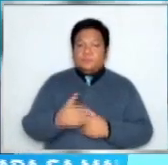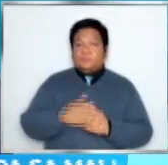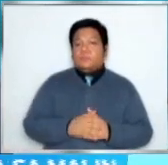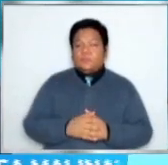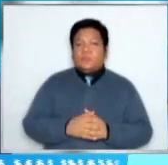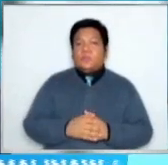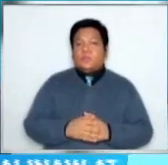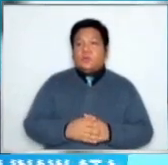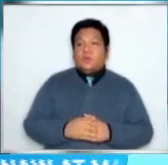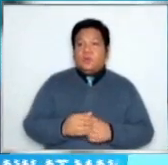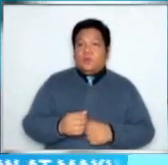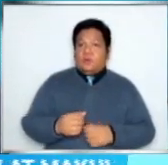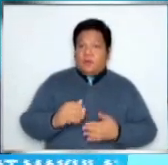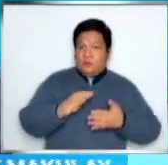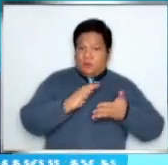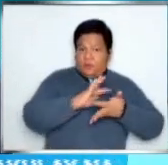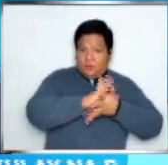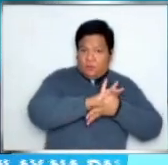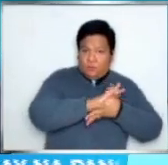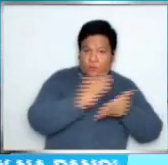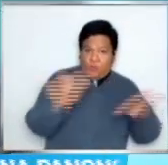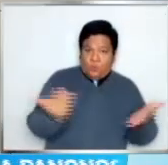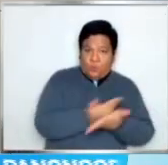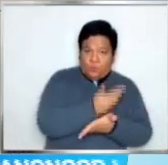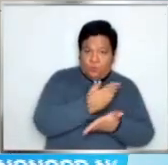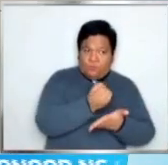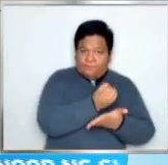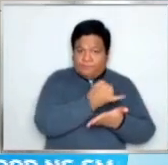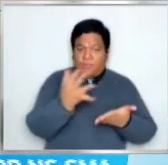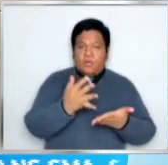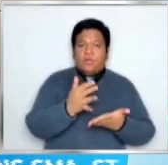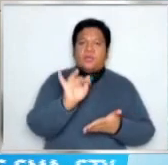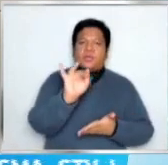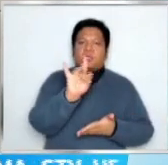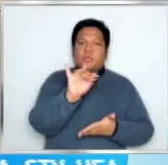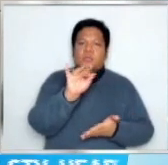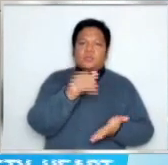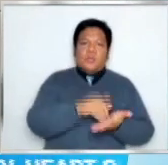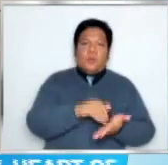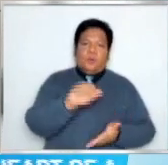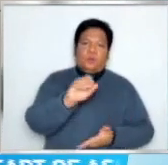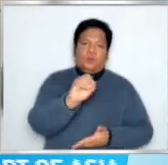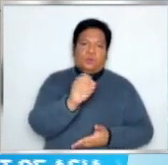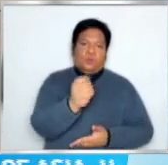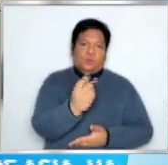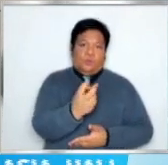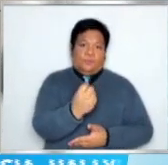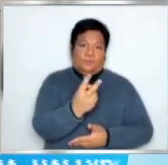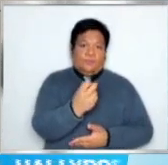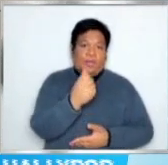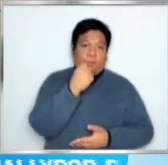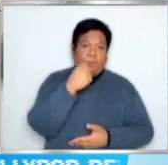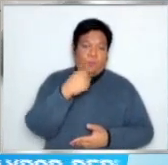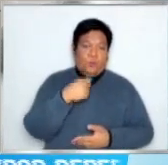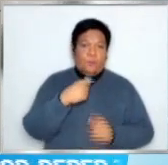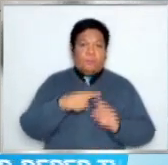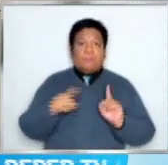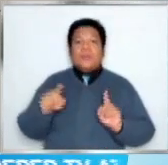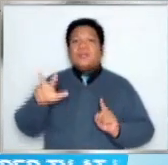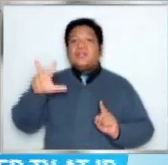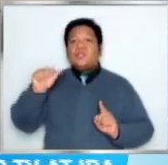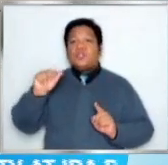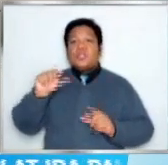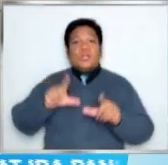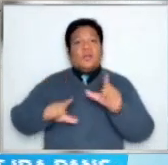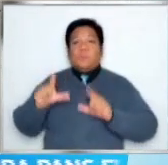bansa, 18,012. Pero ayon sa DOH, 13 laboratorio ang hindi nakapagsumiti ng datos. Mahigit